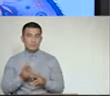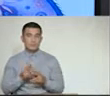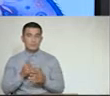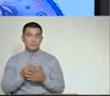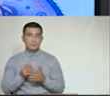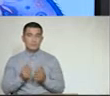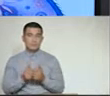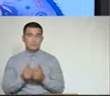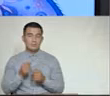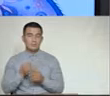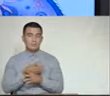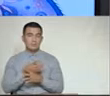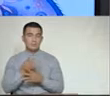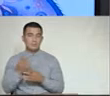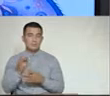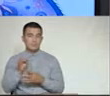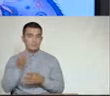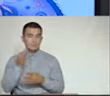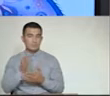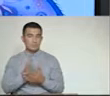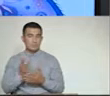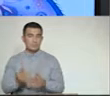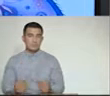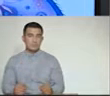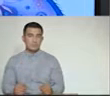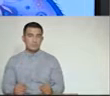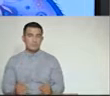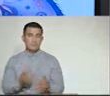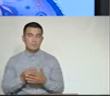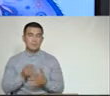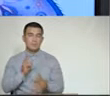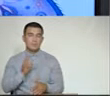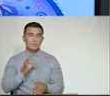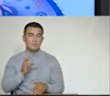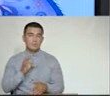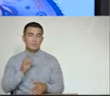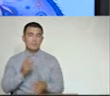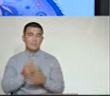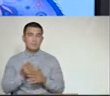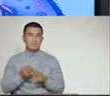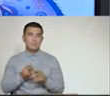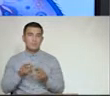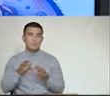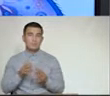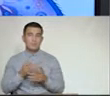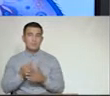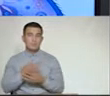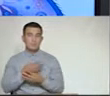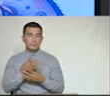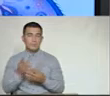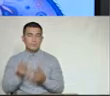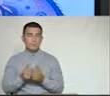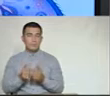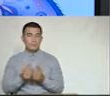Tufilkaning tanasi kipriklar bilan qoplangan. Qobig'ining ostida mana shu yerda kipriklar